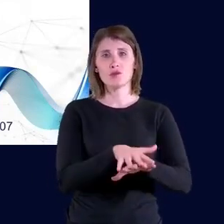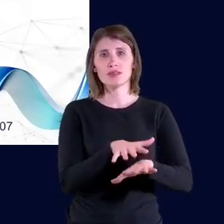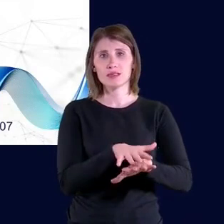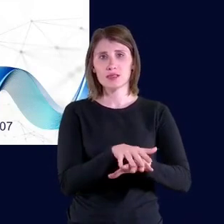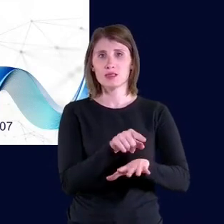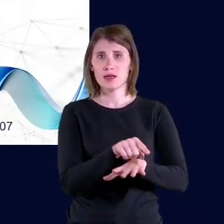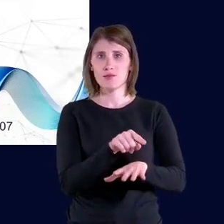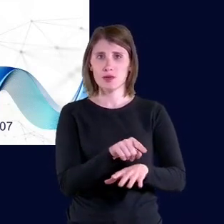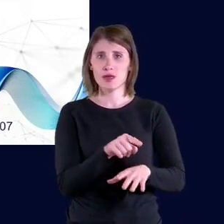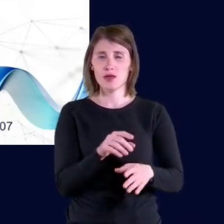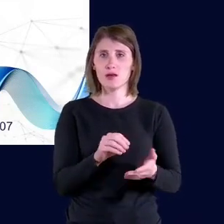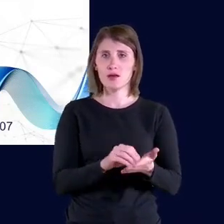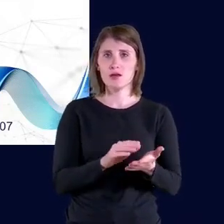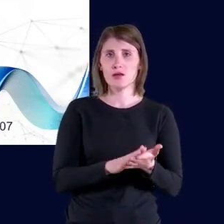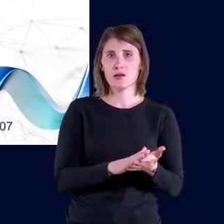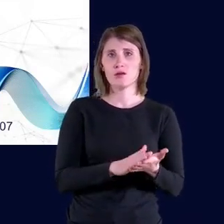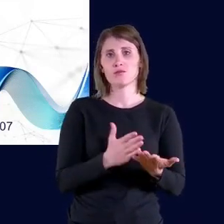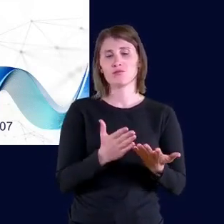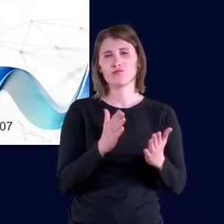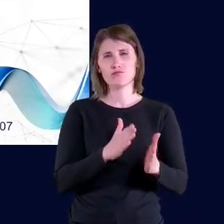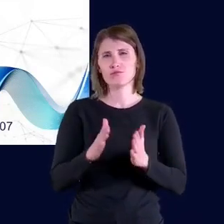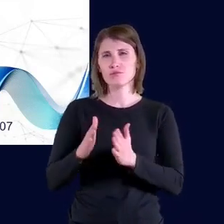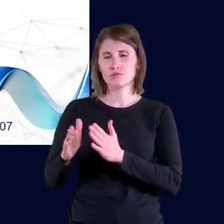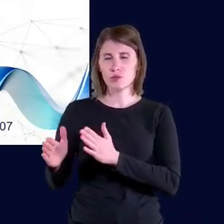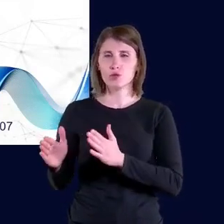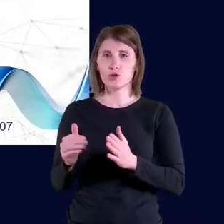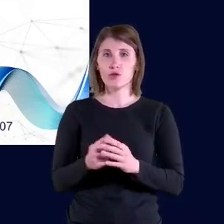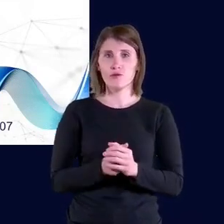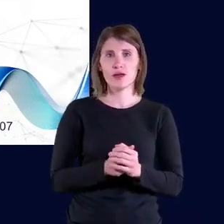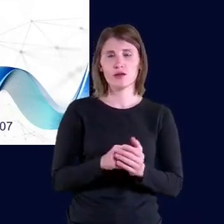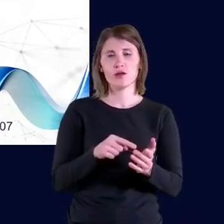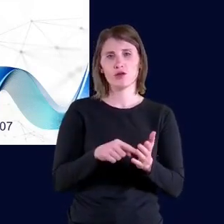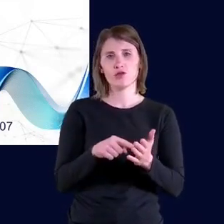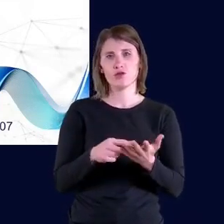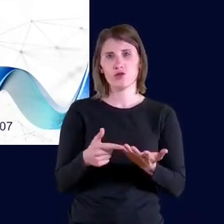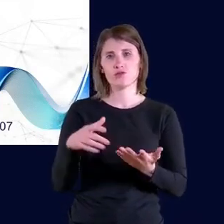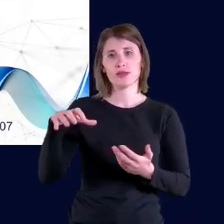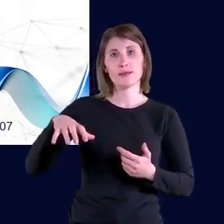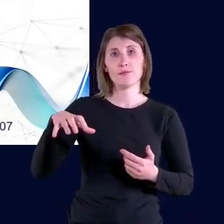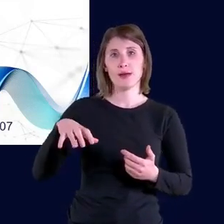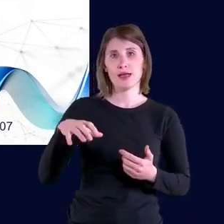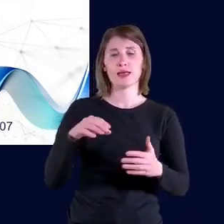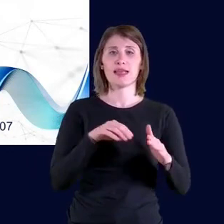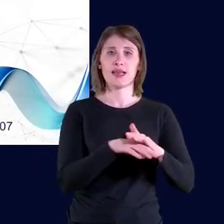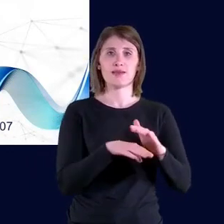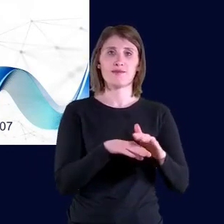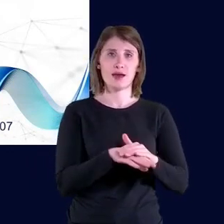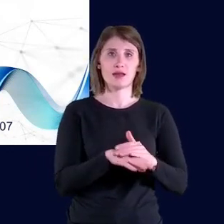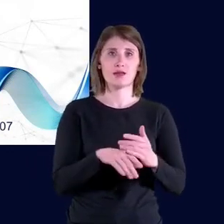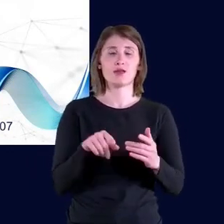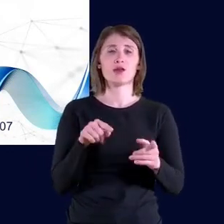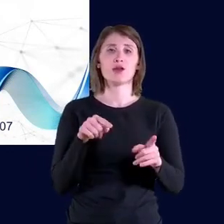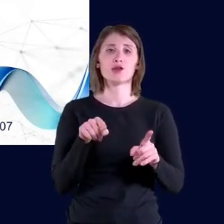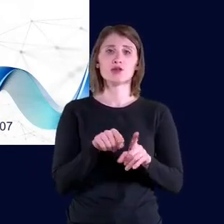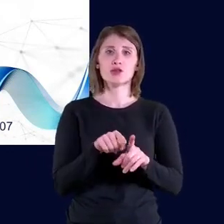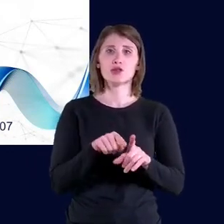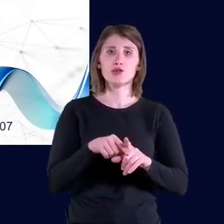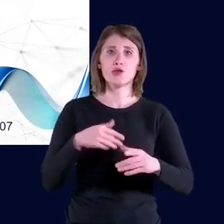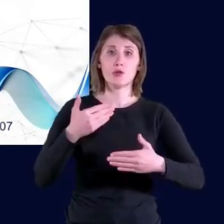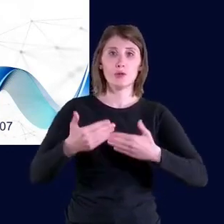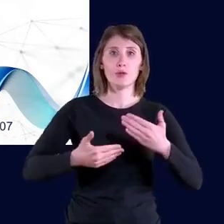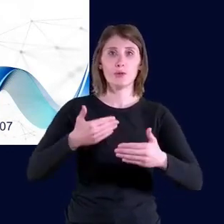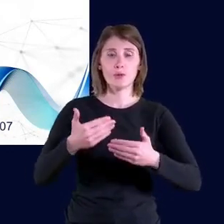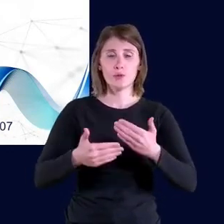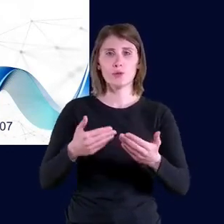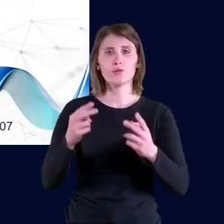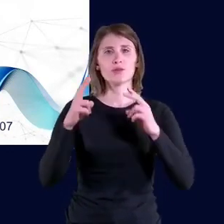składowania danych w ustandaryzowane sposób w postaci pakietu archiwalnego natomiast pakiet ten jest efektem mechanizmów